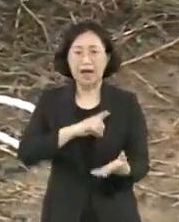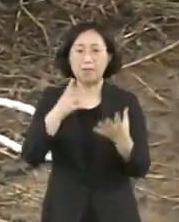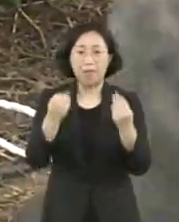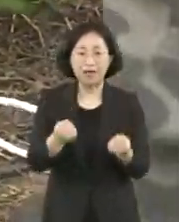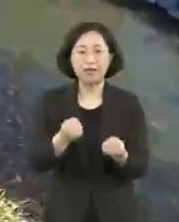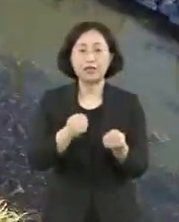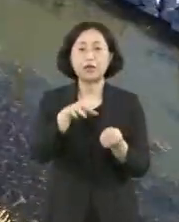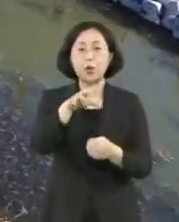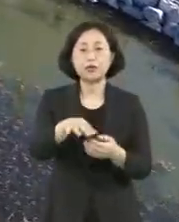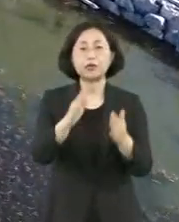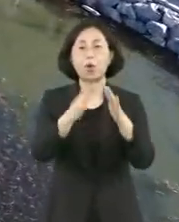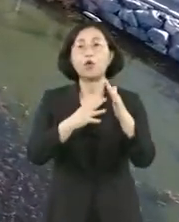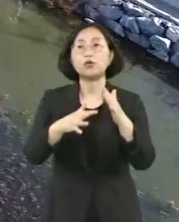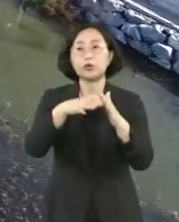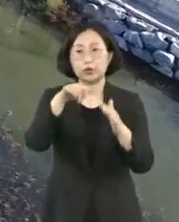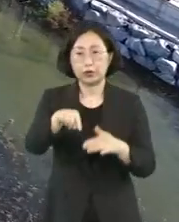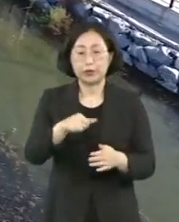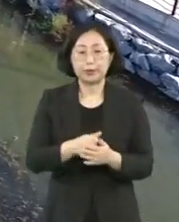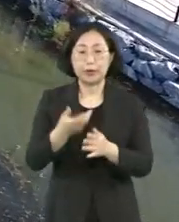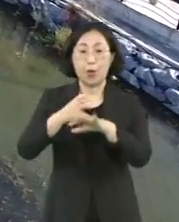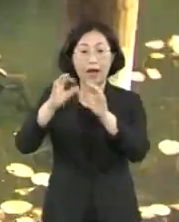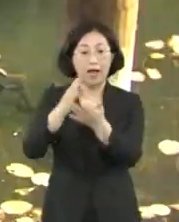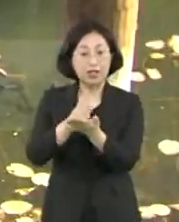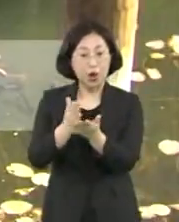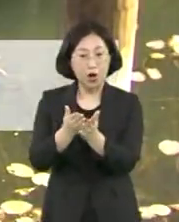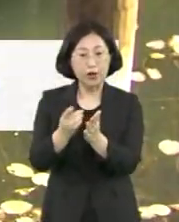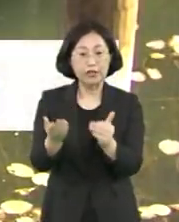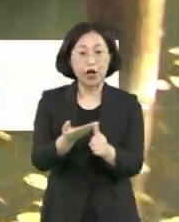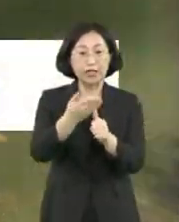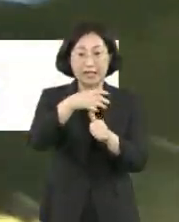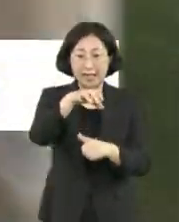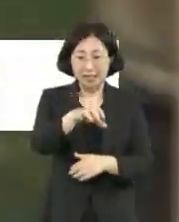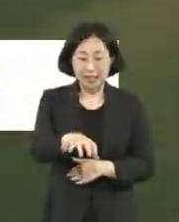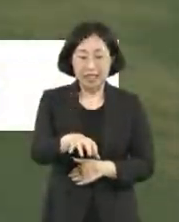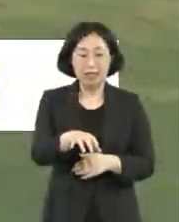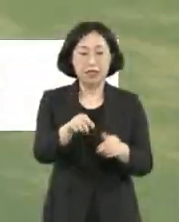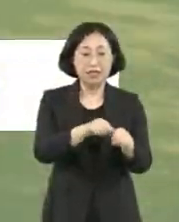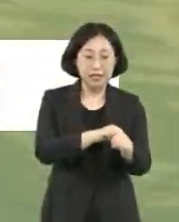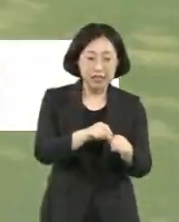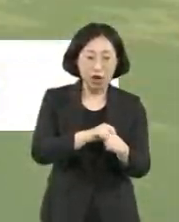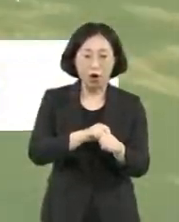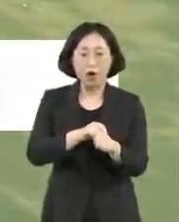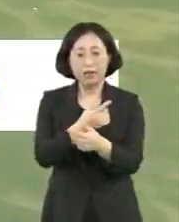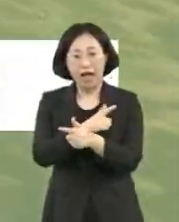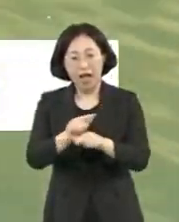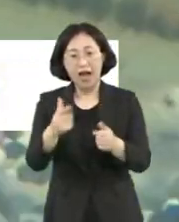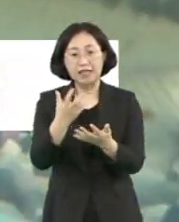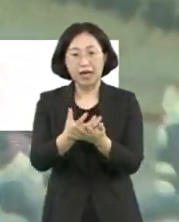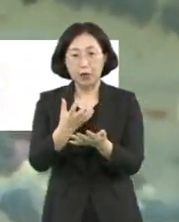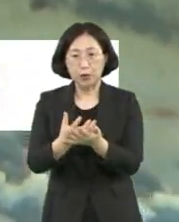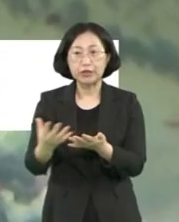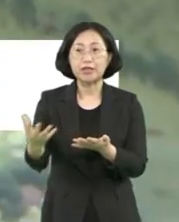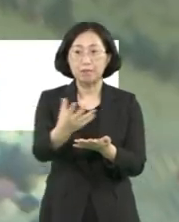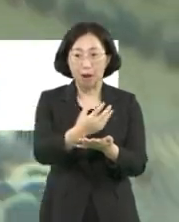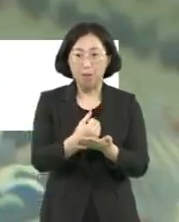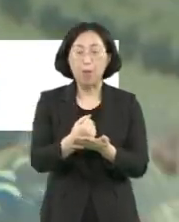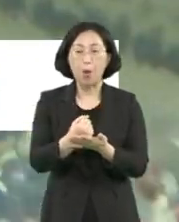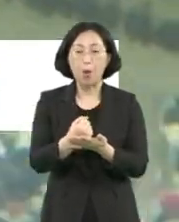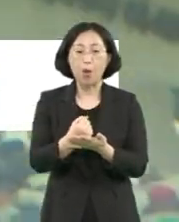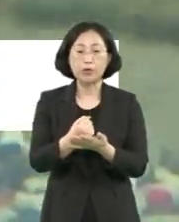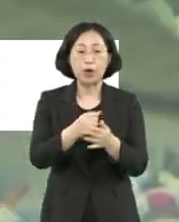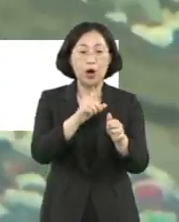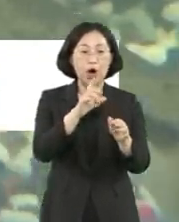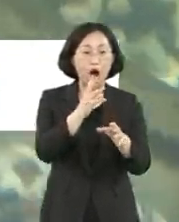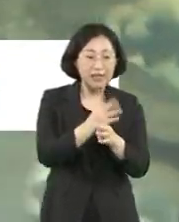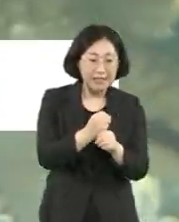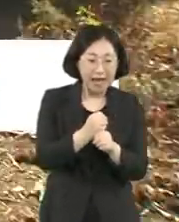공주시였습니다. 충남도는 또 외래종 서식지의 유형별, 지역별 특성 등 다양한 자료들을 확보함으로써 시기와 종류